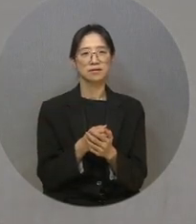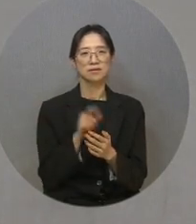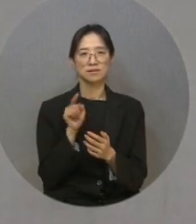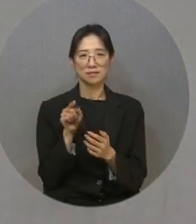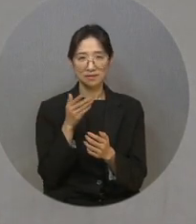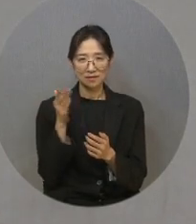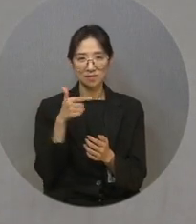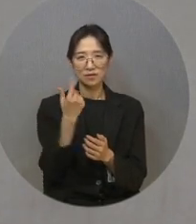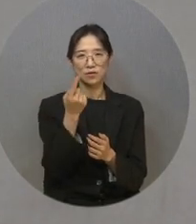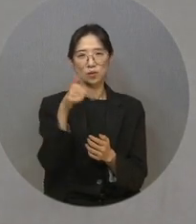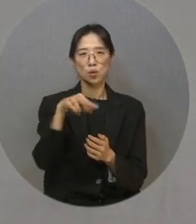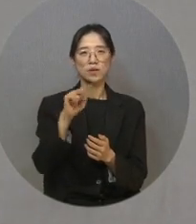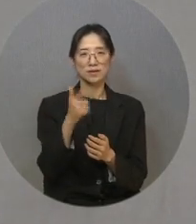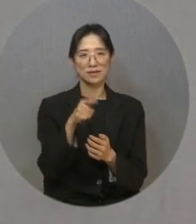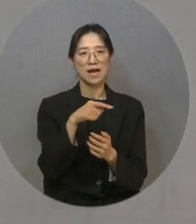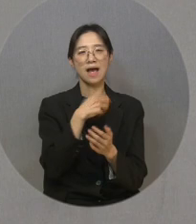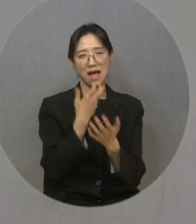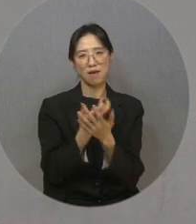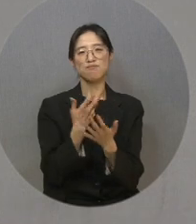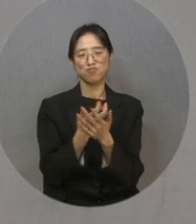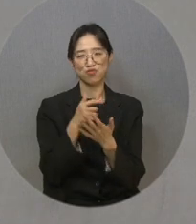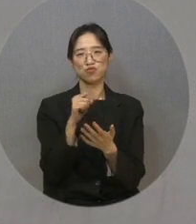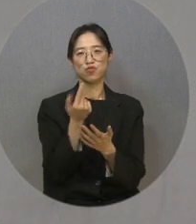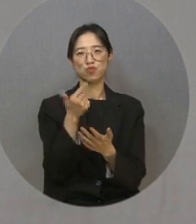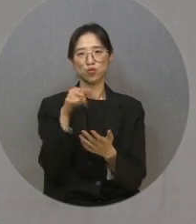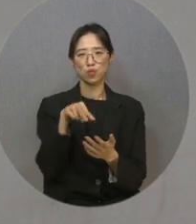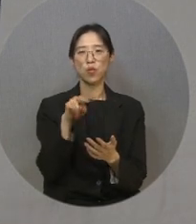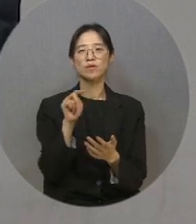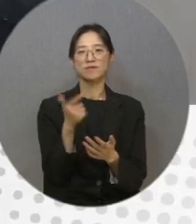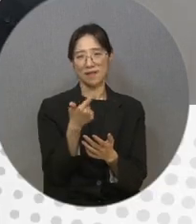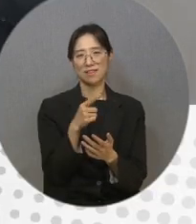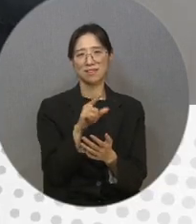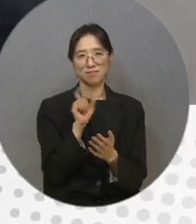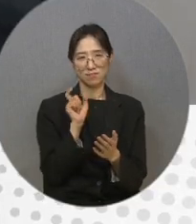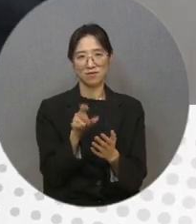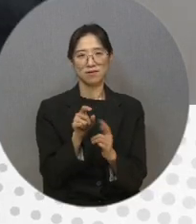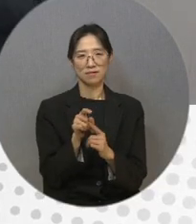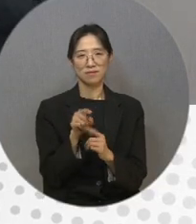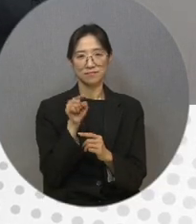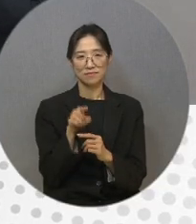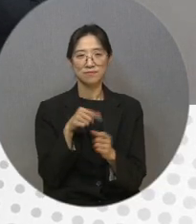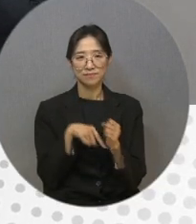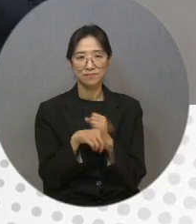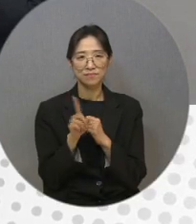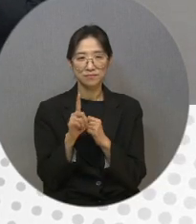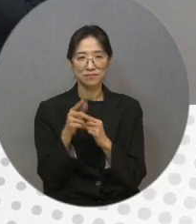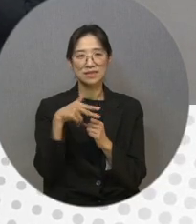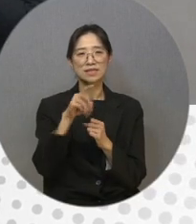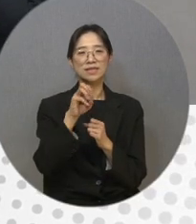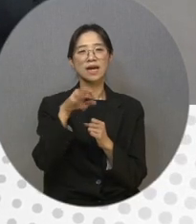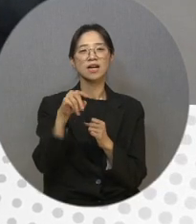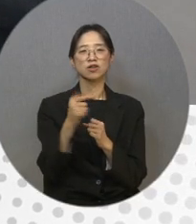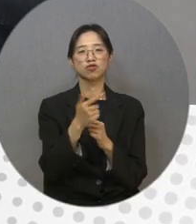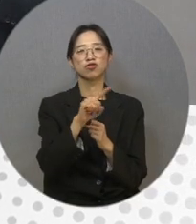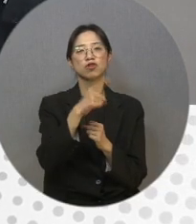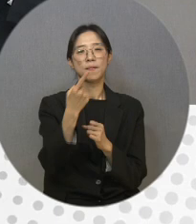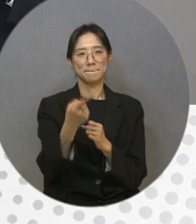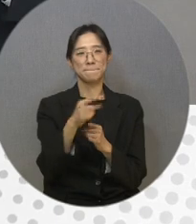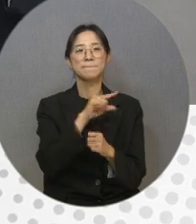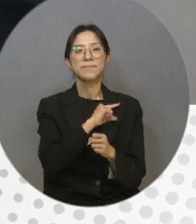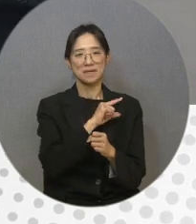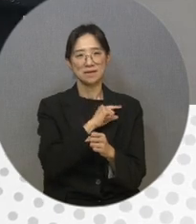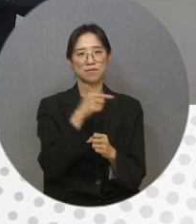그들은 이제 녹산이라는 우리 한문으로 보면 녹산이라고 표시를 하는데 그 녹산은 여기에 장춘 옆에